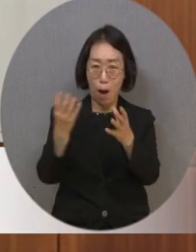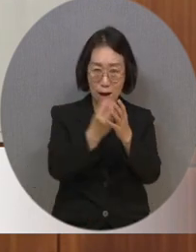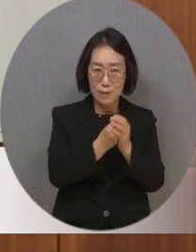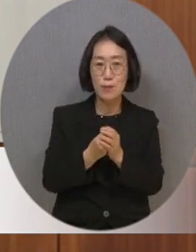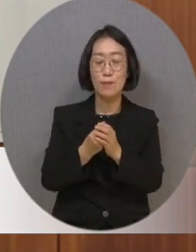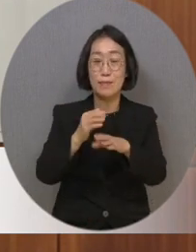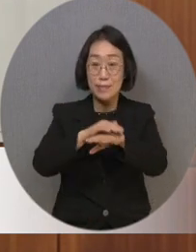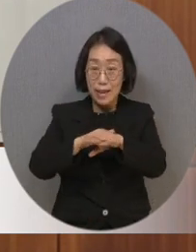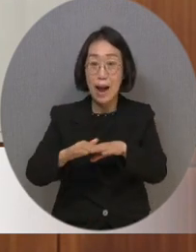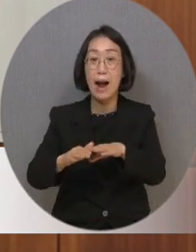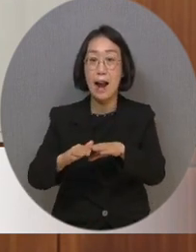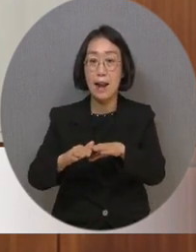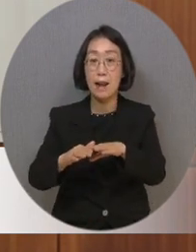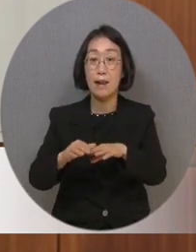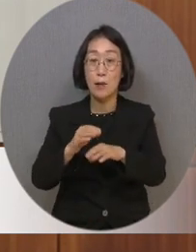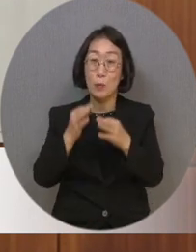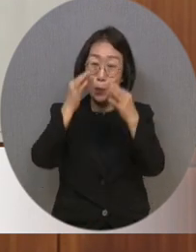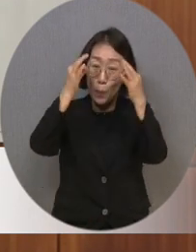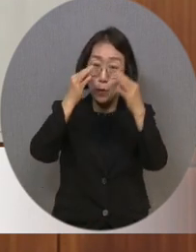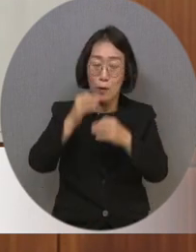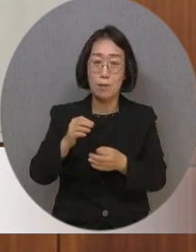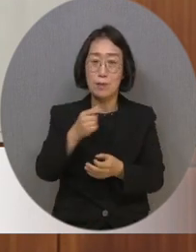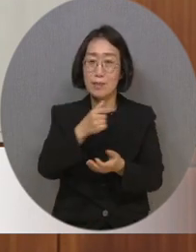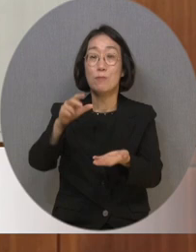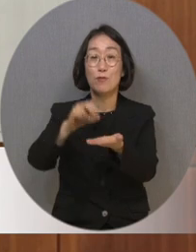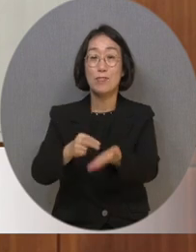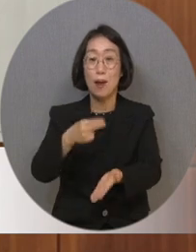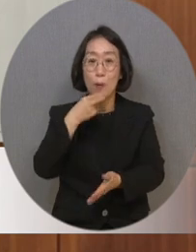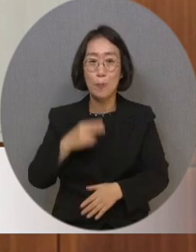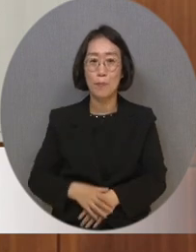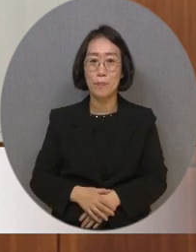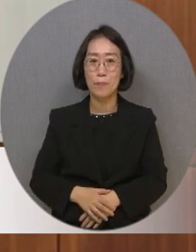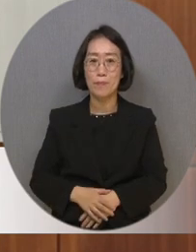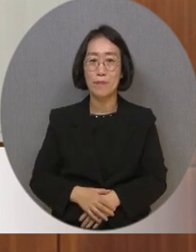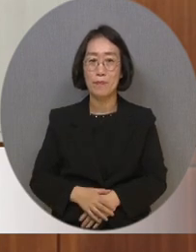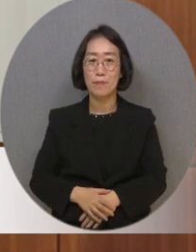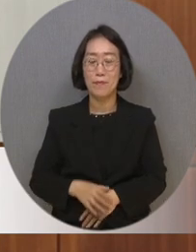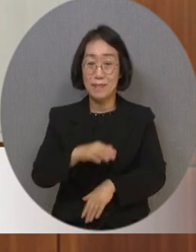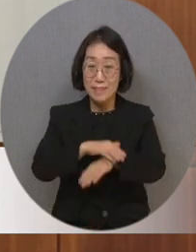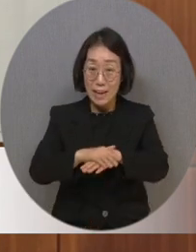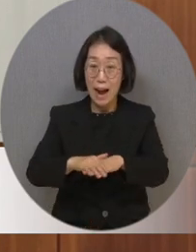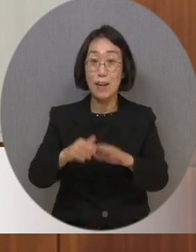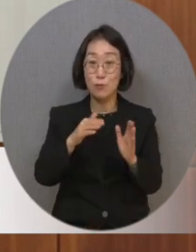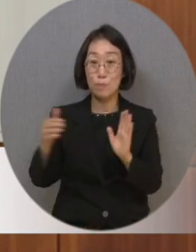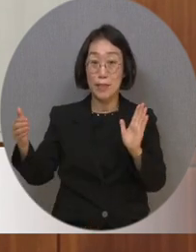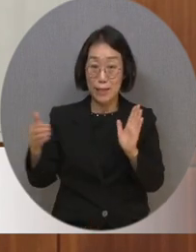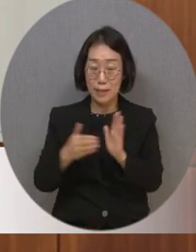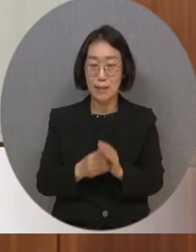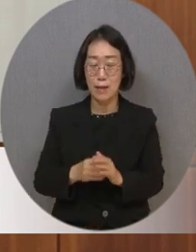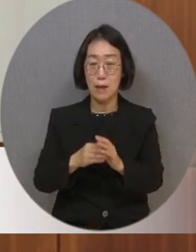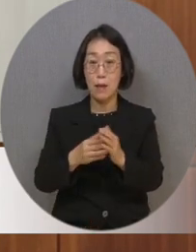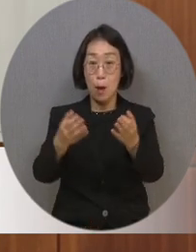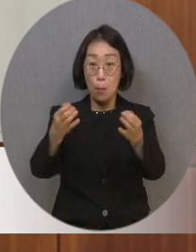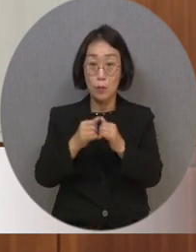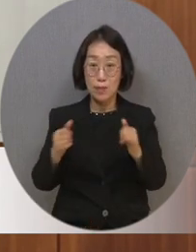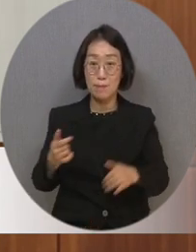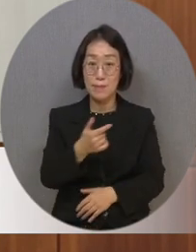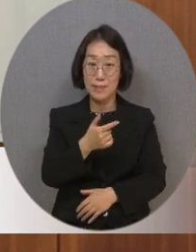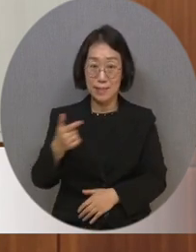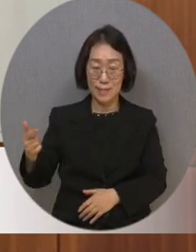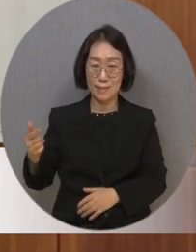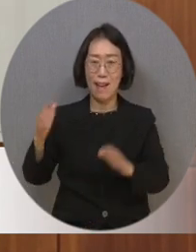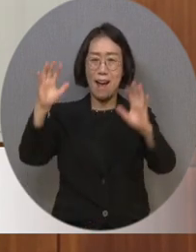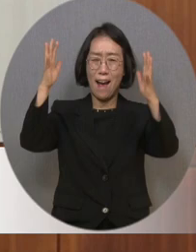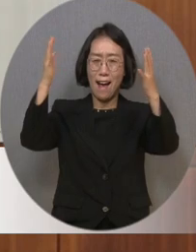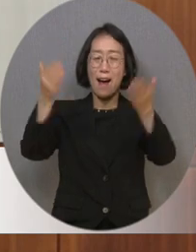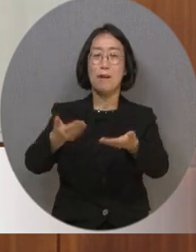끝까지 맞추다 보면은 별 문제가 없다고 보고 있습니다. 정말 이 공연도 잘 준비해서 모든 관객들에게